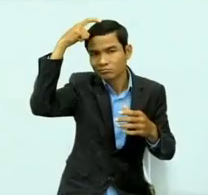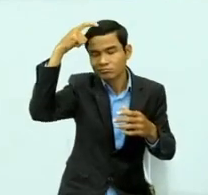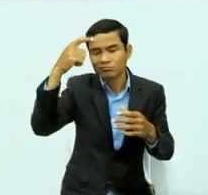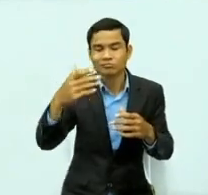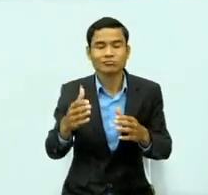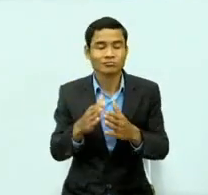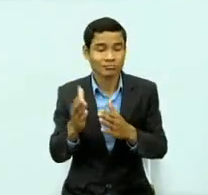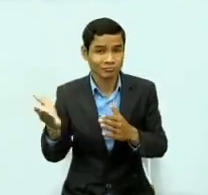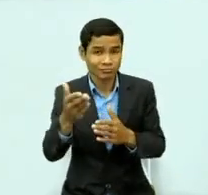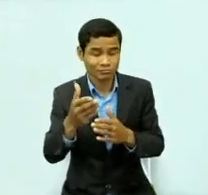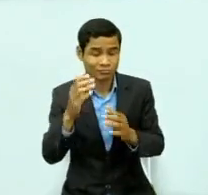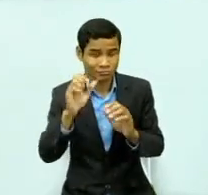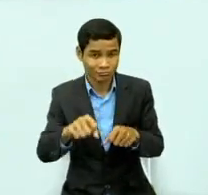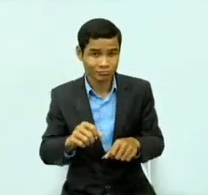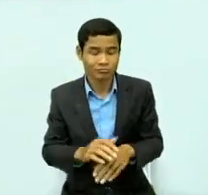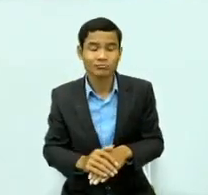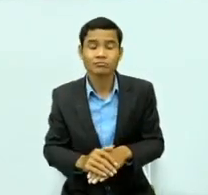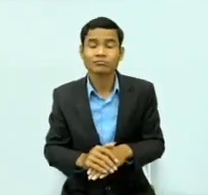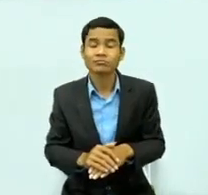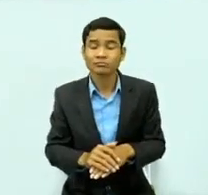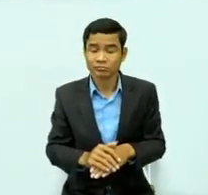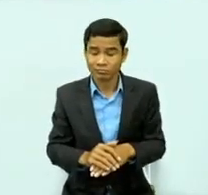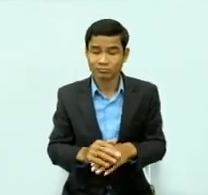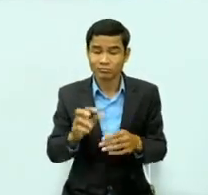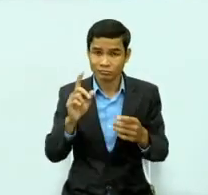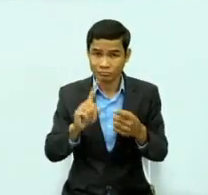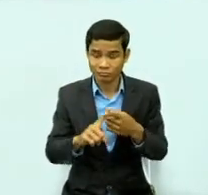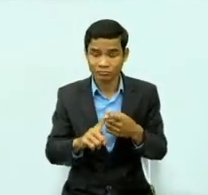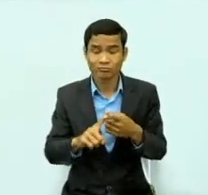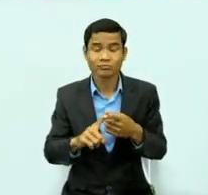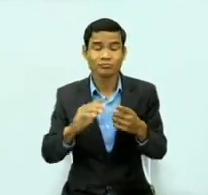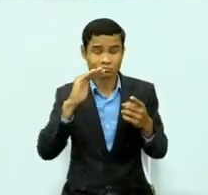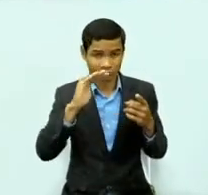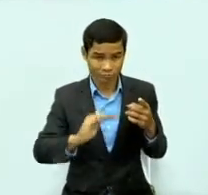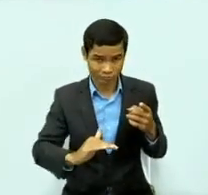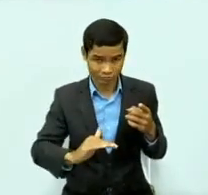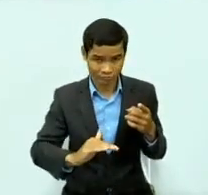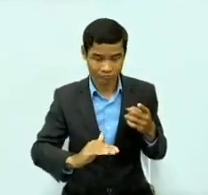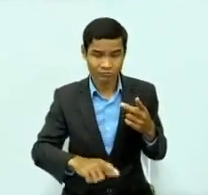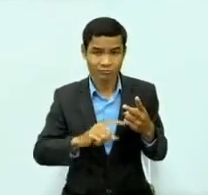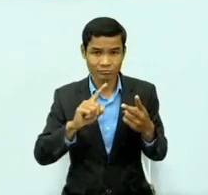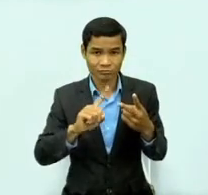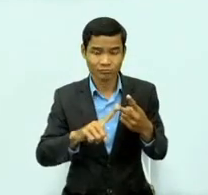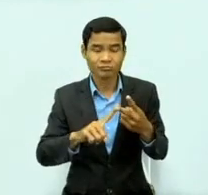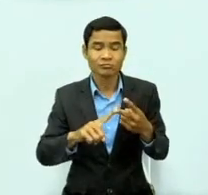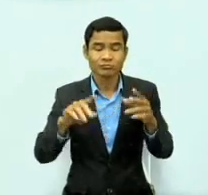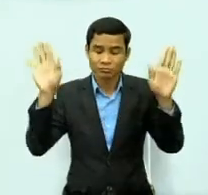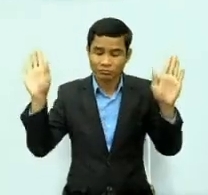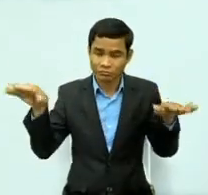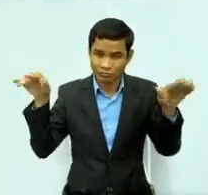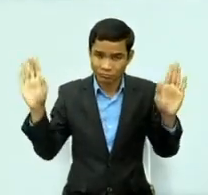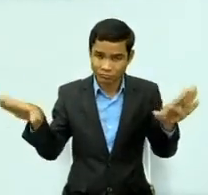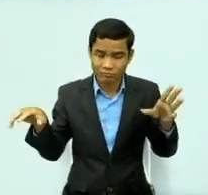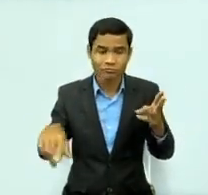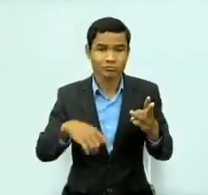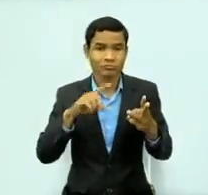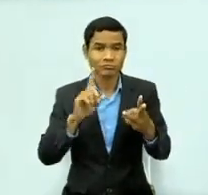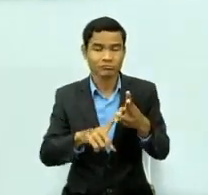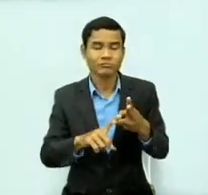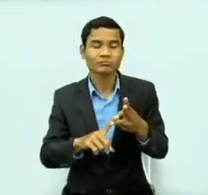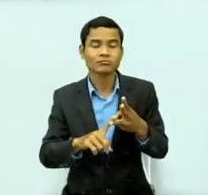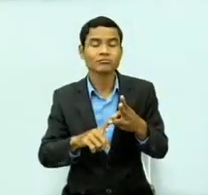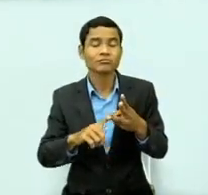ញ្ជាក់ជូនម្ដងទៀតរូបទី1គឺតឿចាទី2ហើទី